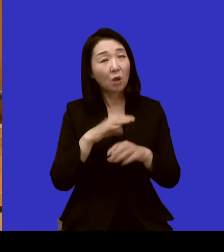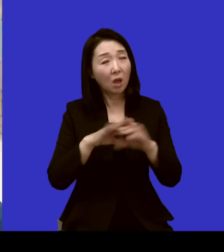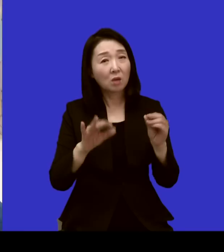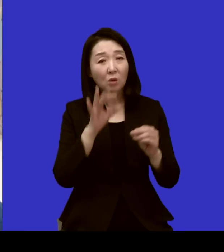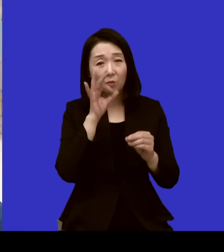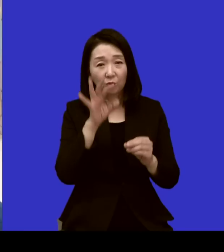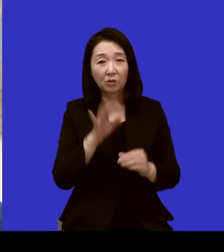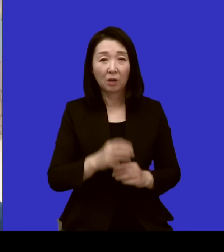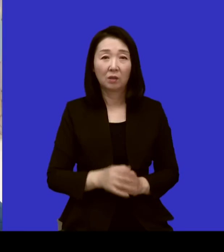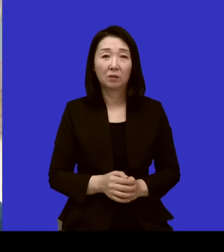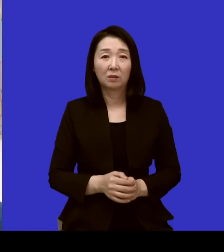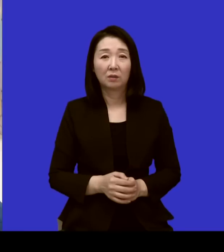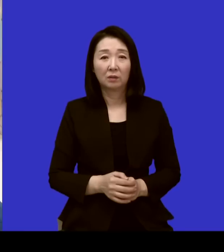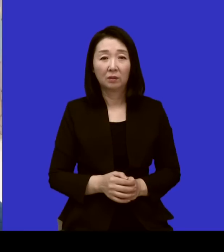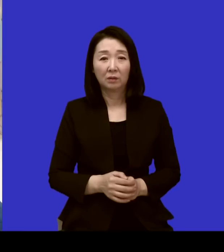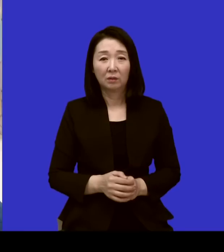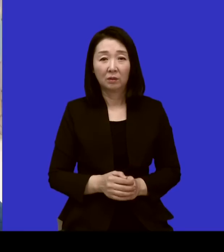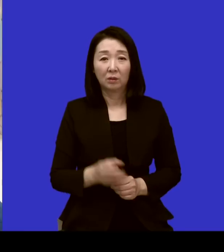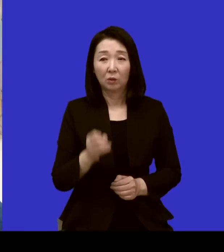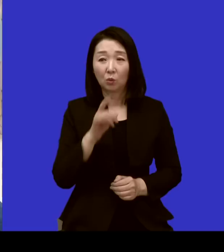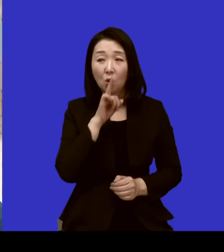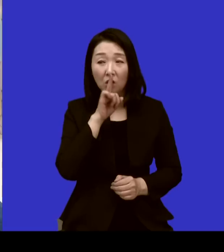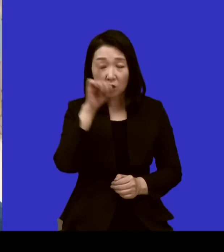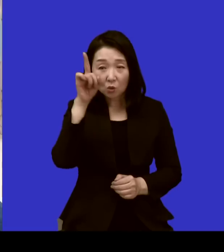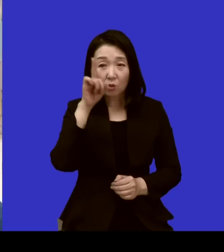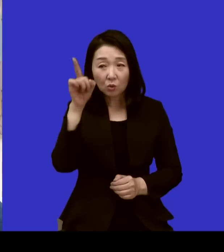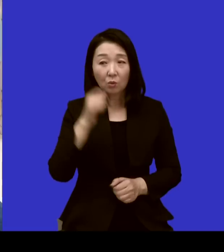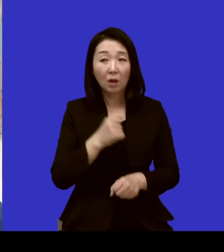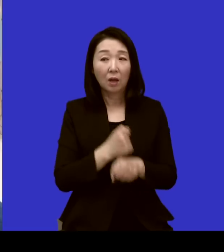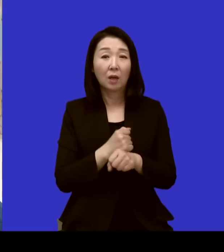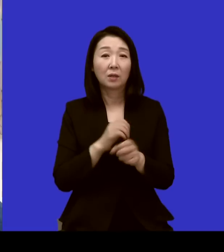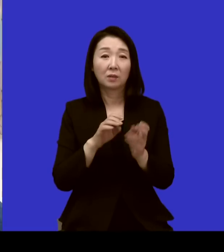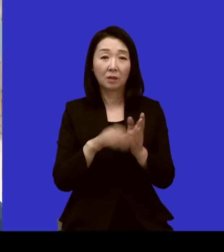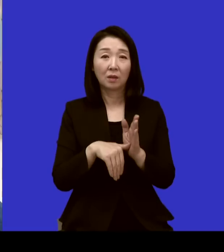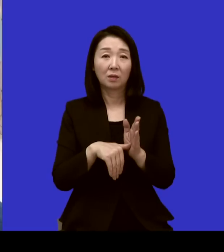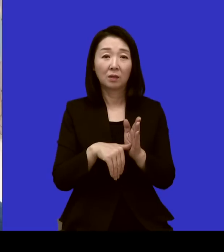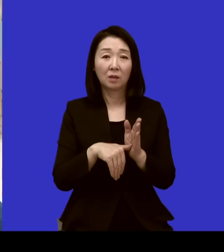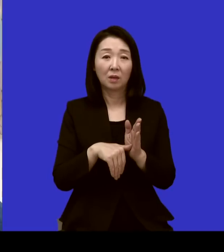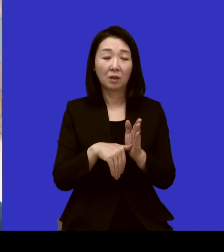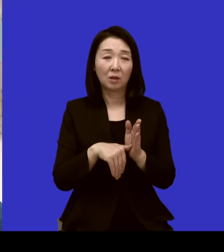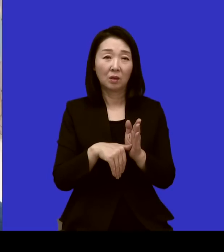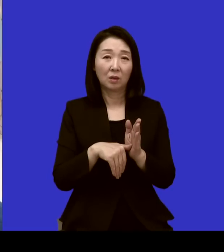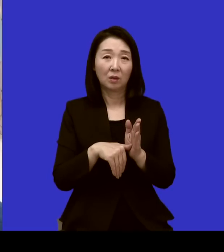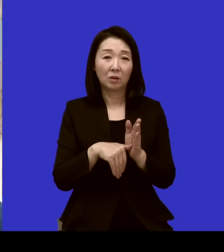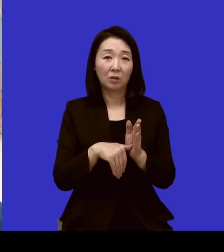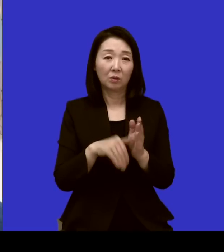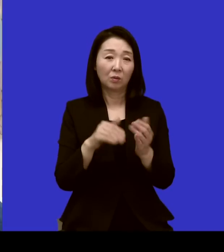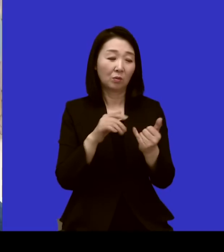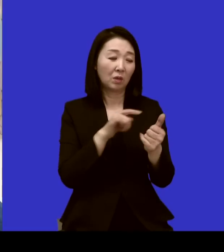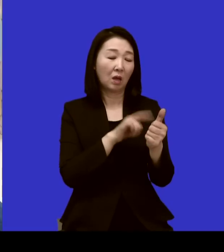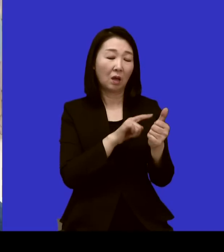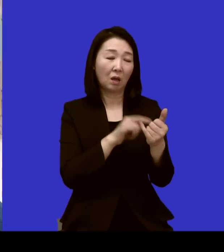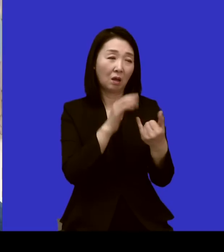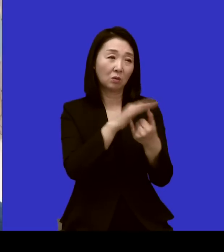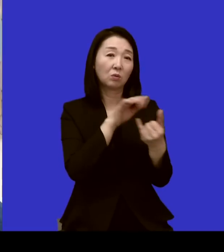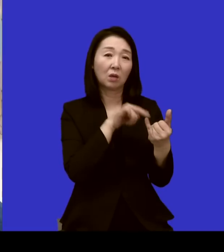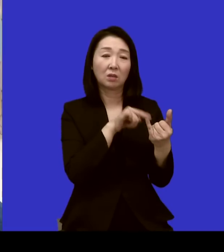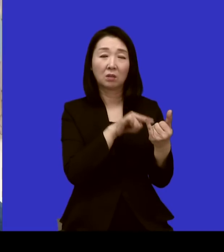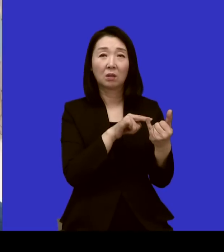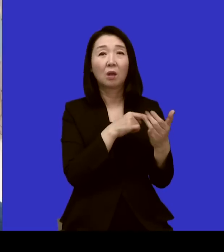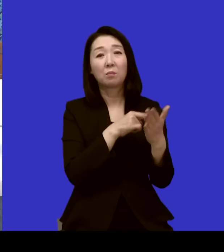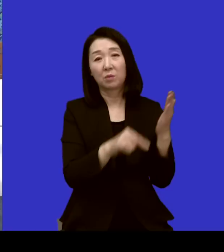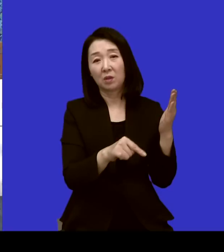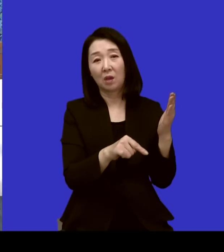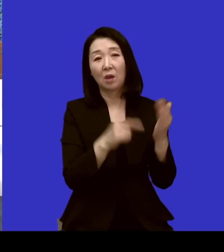또 결정적으로 이 신고를 본격적으로 하게 되면은 예. 이 아이들한테 예. 직접적인 피해가 올 수밖에 없는 게 예.